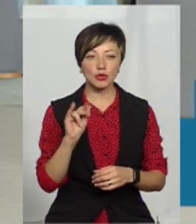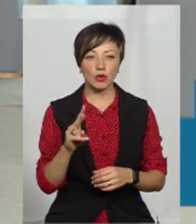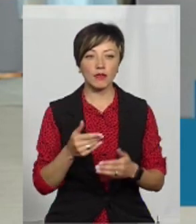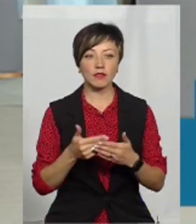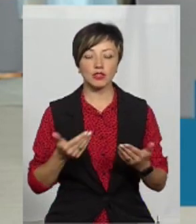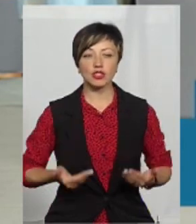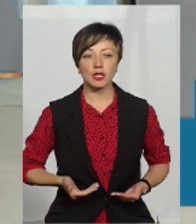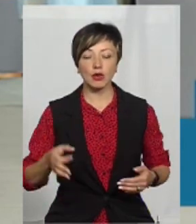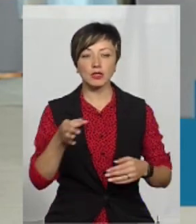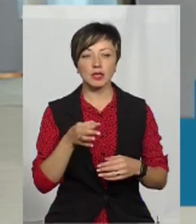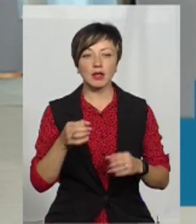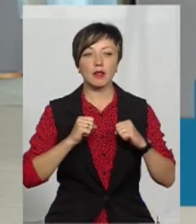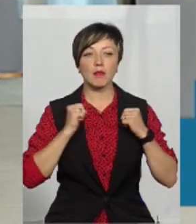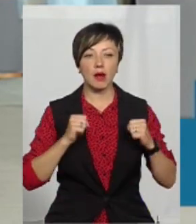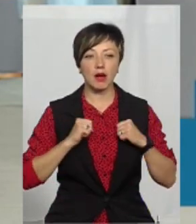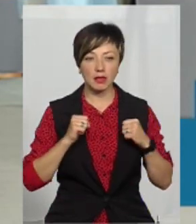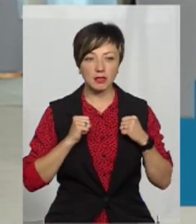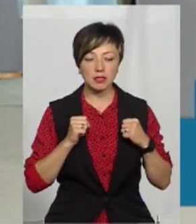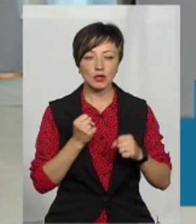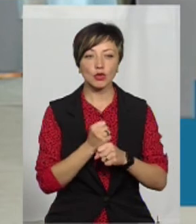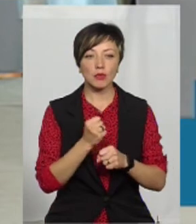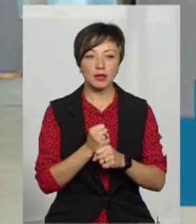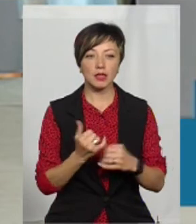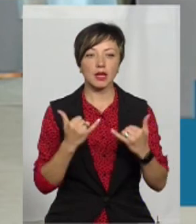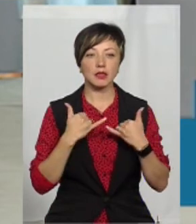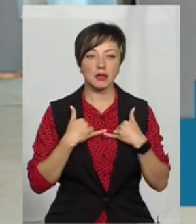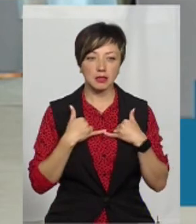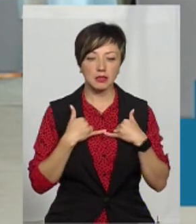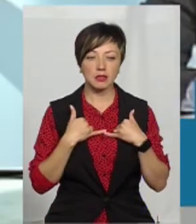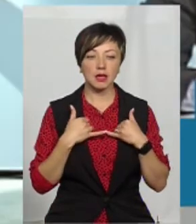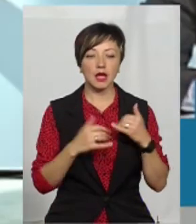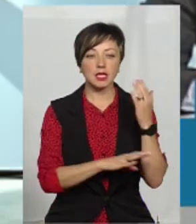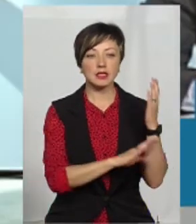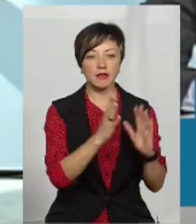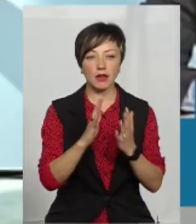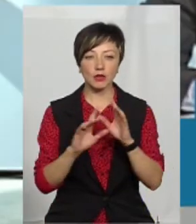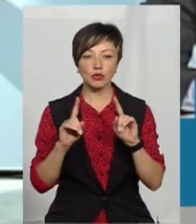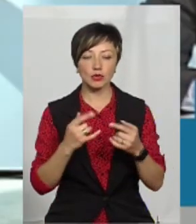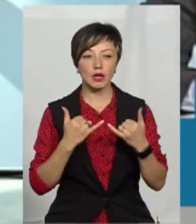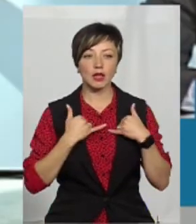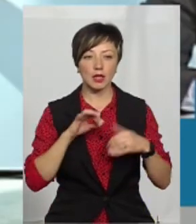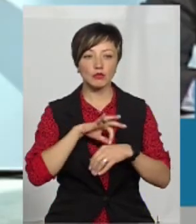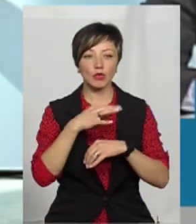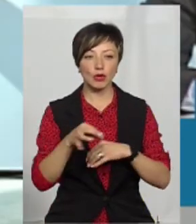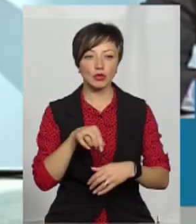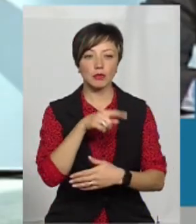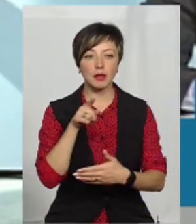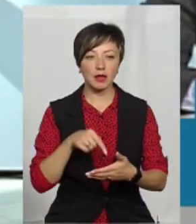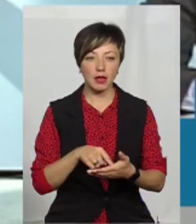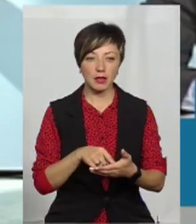Озерної за те, що він намагається зробити для нас сквер. Це дуже для нас болюче